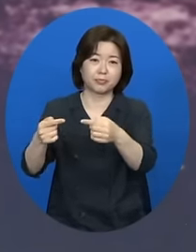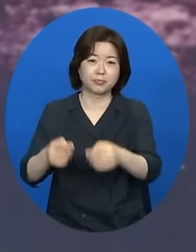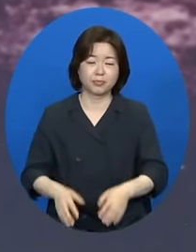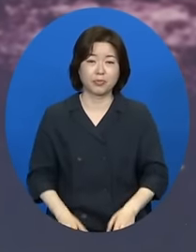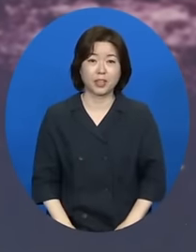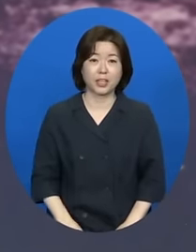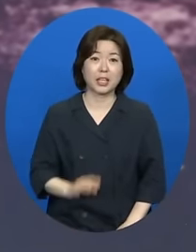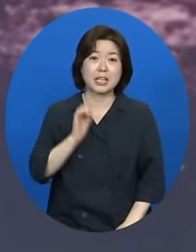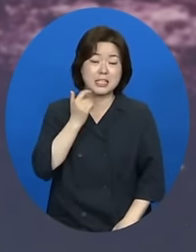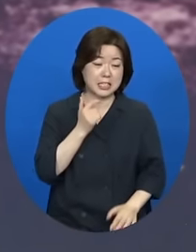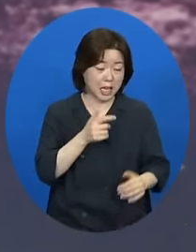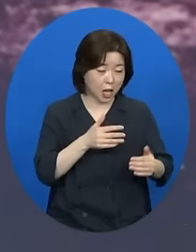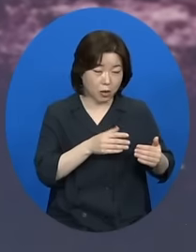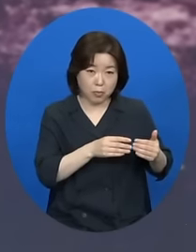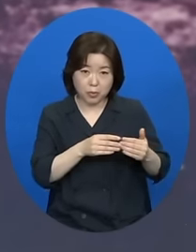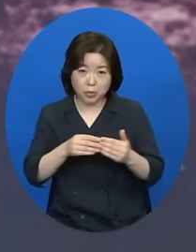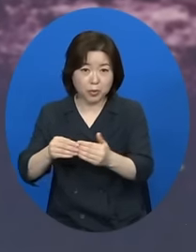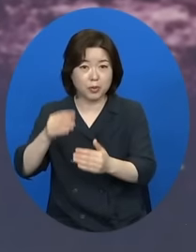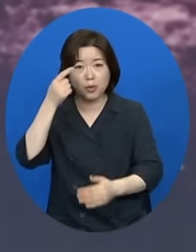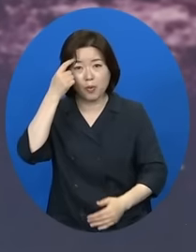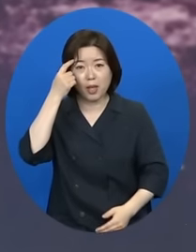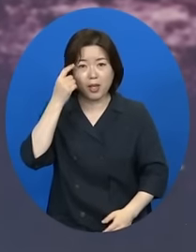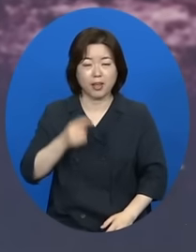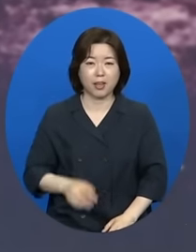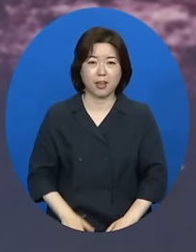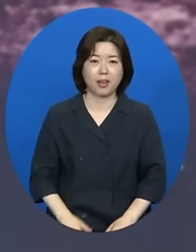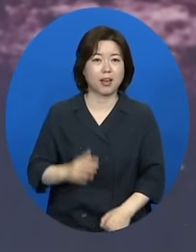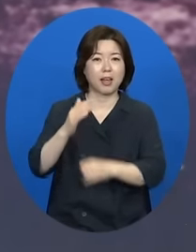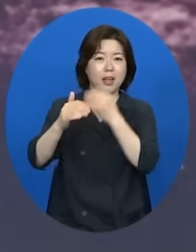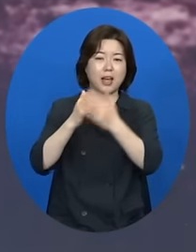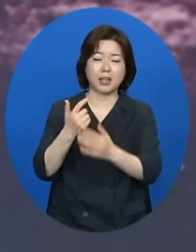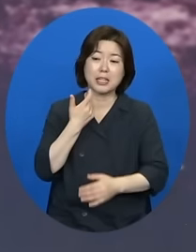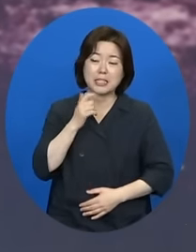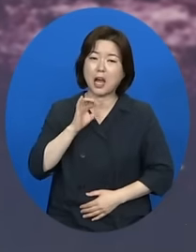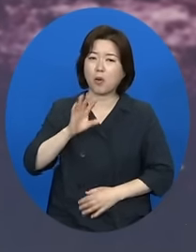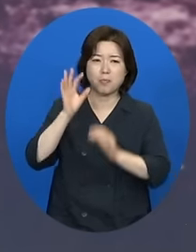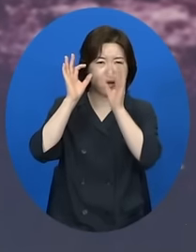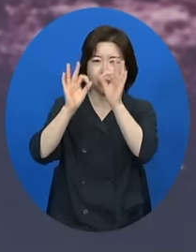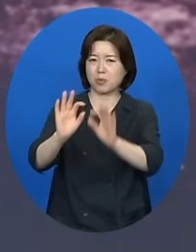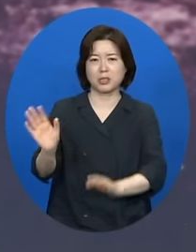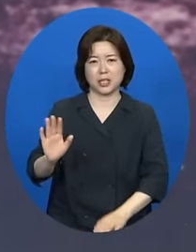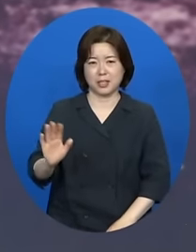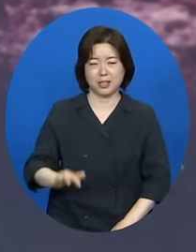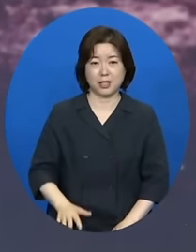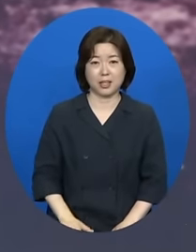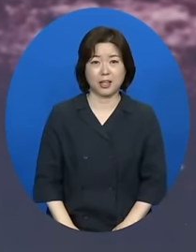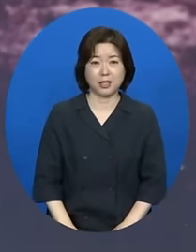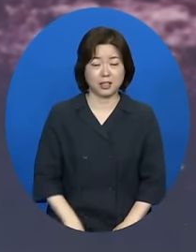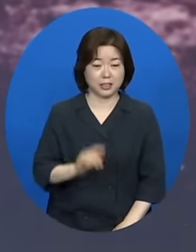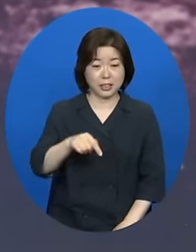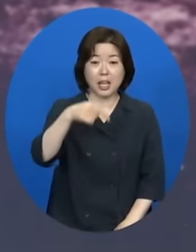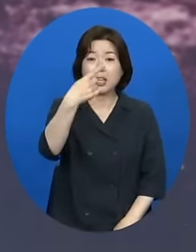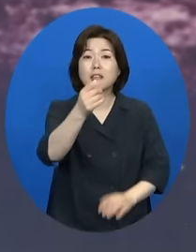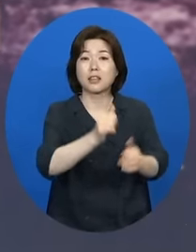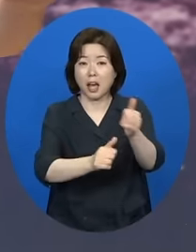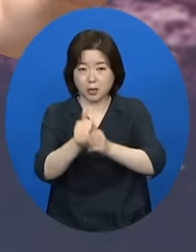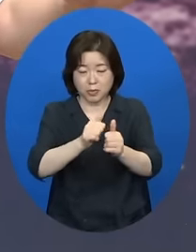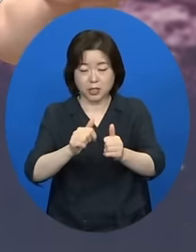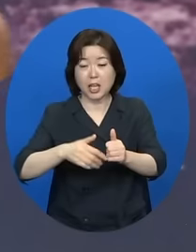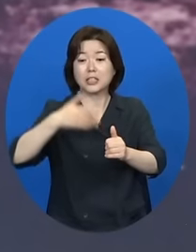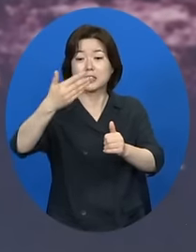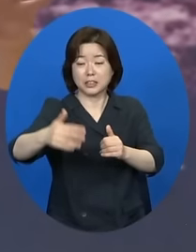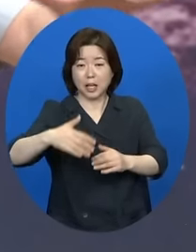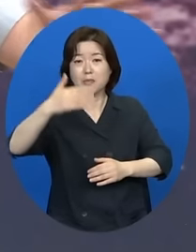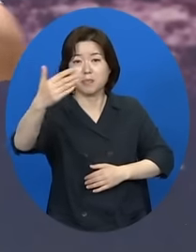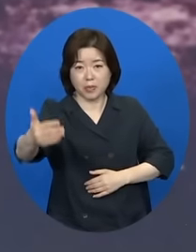야곱을 그렇게 인도하신지 아십니까? 하나님은 야곱만 보지 않으세요. 그의 다음 세대, 그 다음